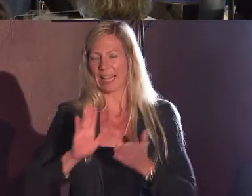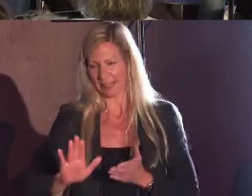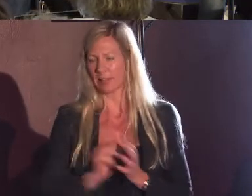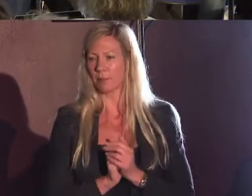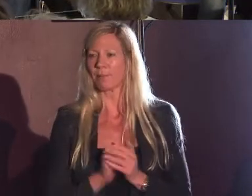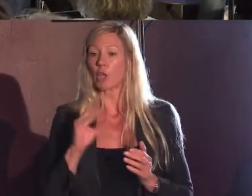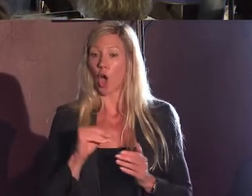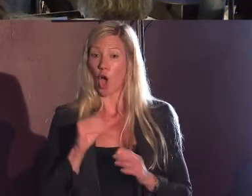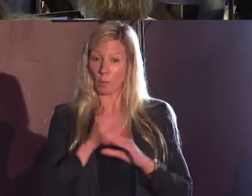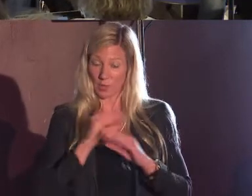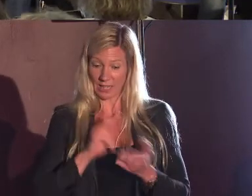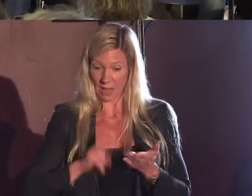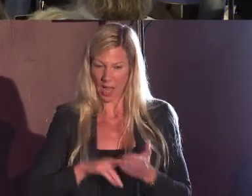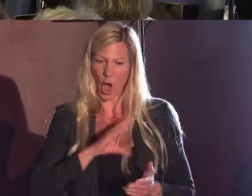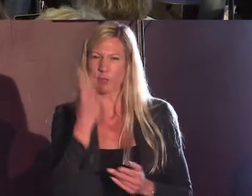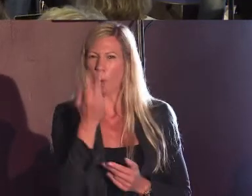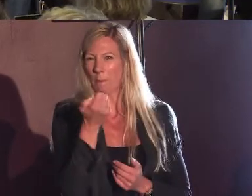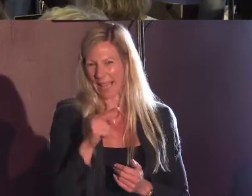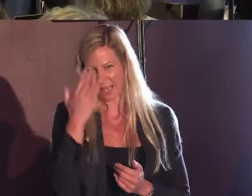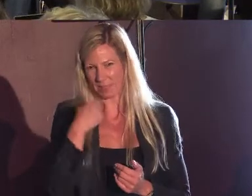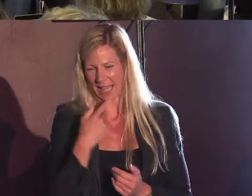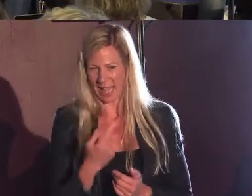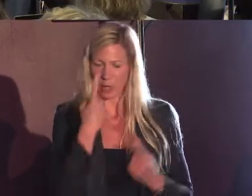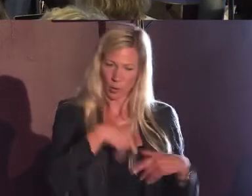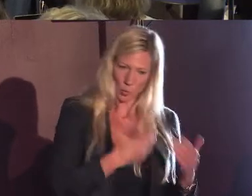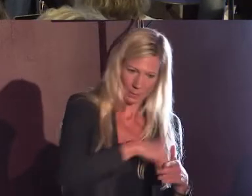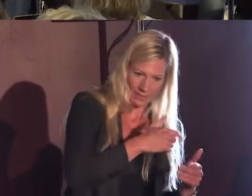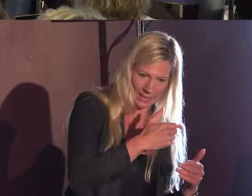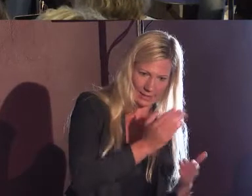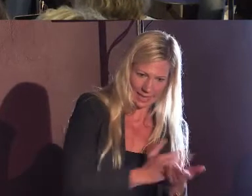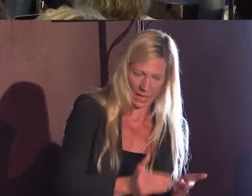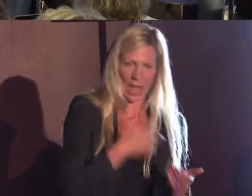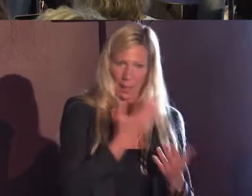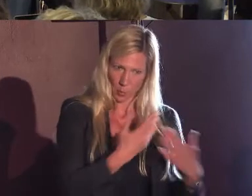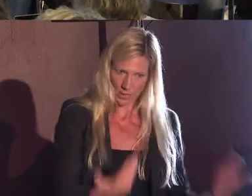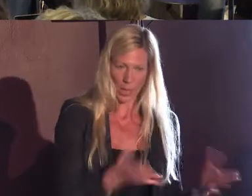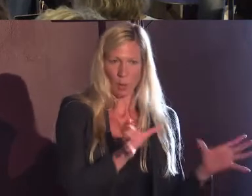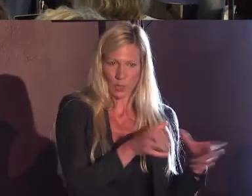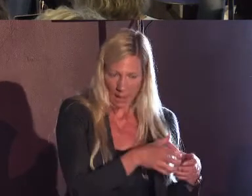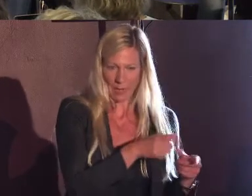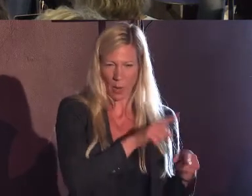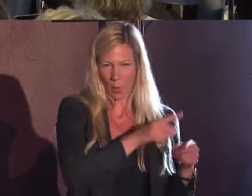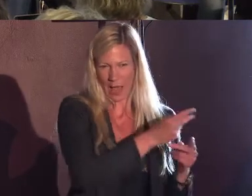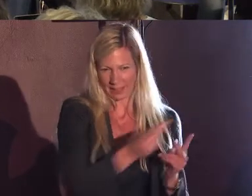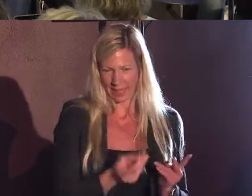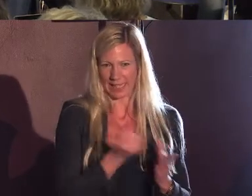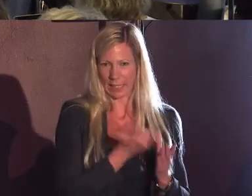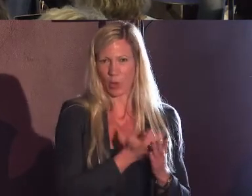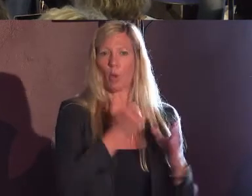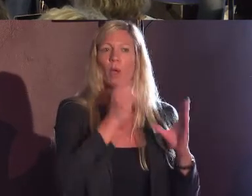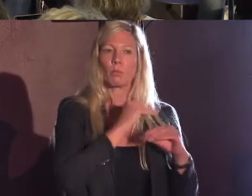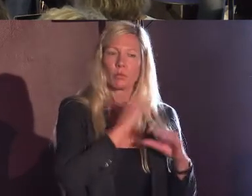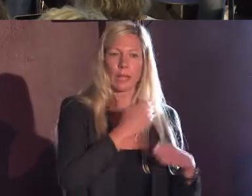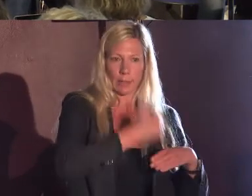Musikverket jobbar ju med, har ju två ben kan man säga, kulturarvsdelen där vi jobbar med museum och samlingar och annat inom musik, teater och